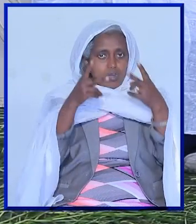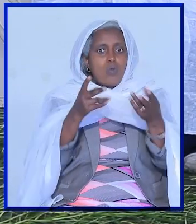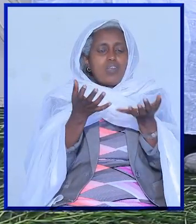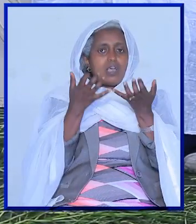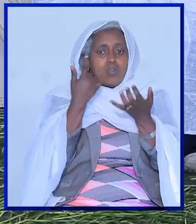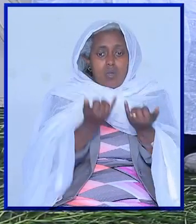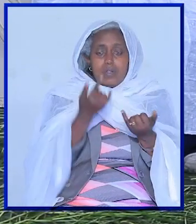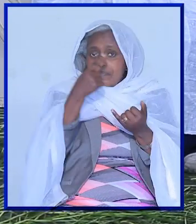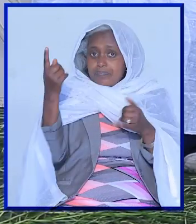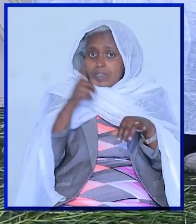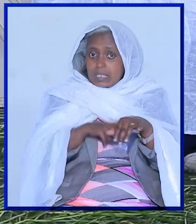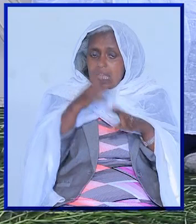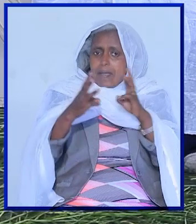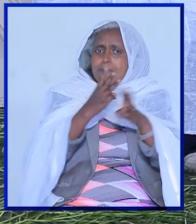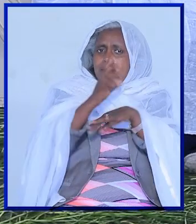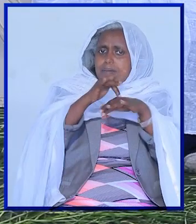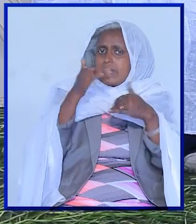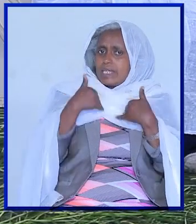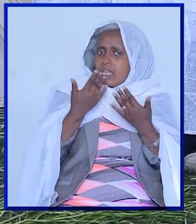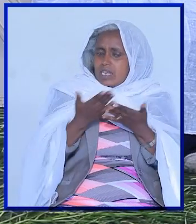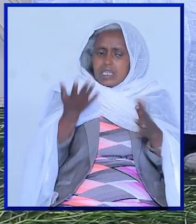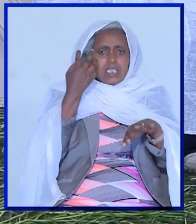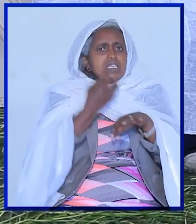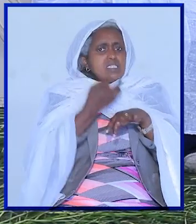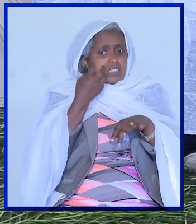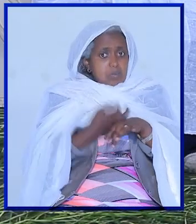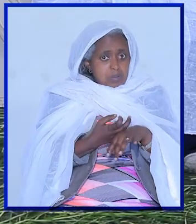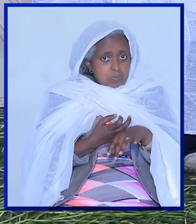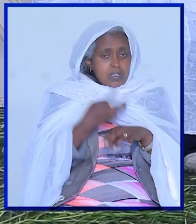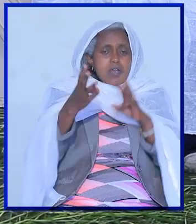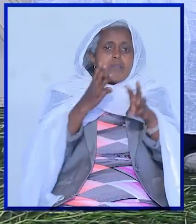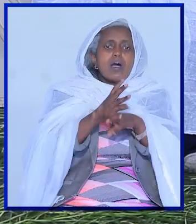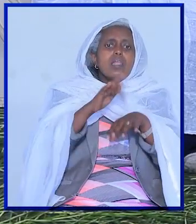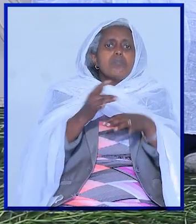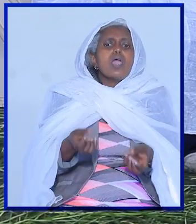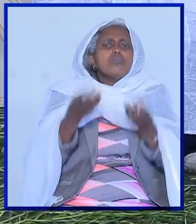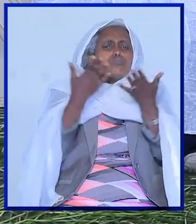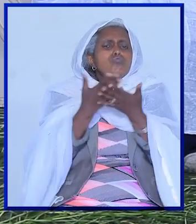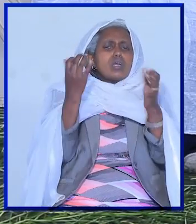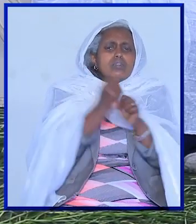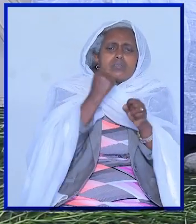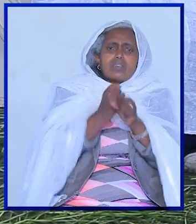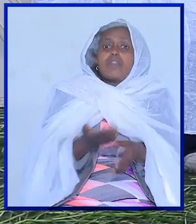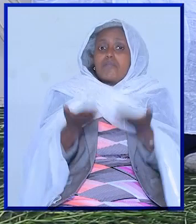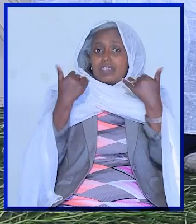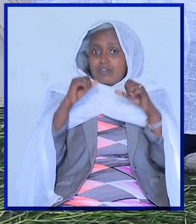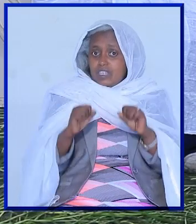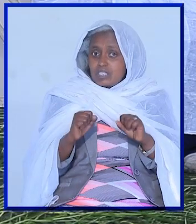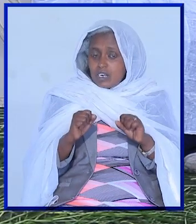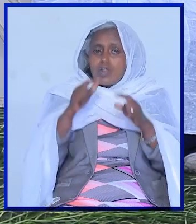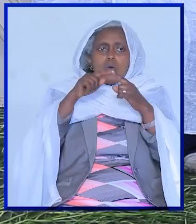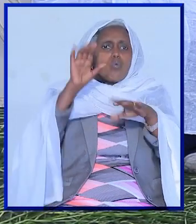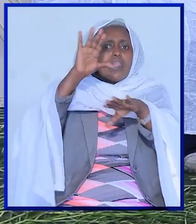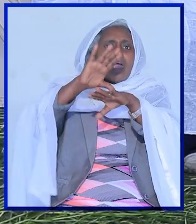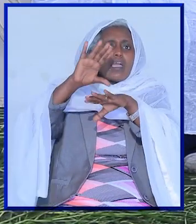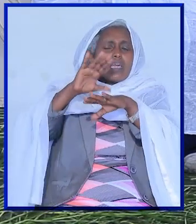አሁን አንዳንድ ጊዜ በዓለም ላይ ያለ ነገር ሲከብድብን፣ በዓለም ላይ ብዙ ነገር ሰርተን ማትረፍ እየቻልን ወደ